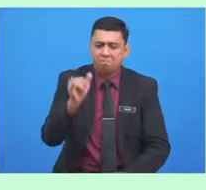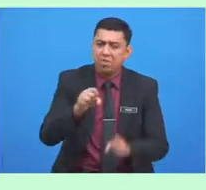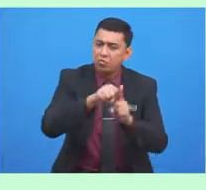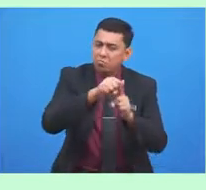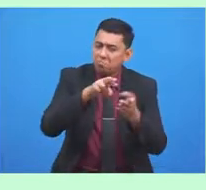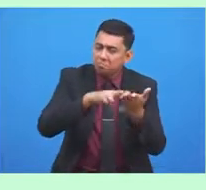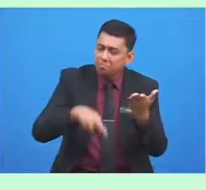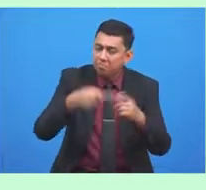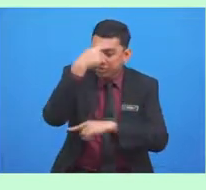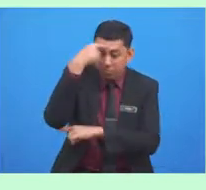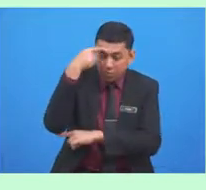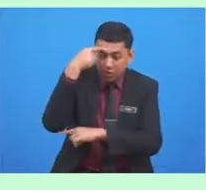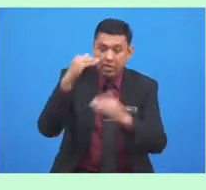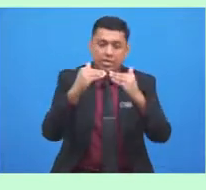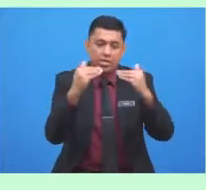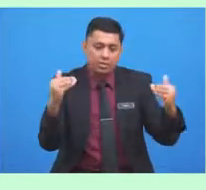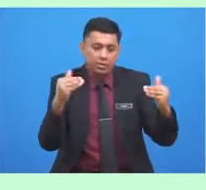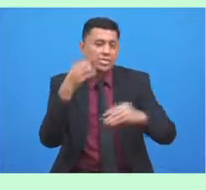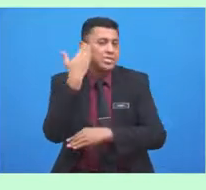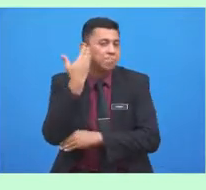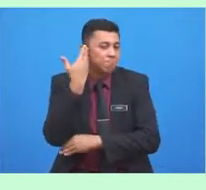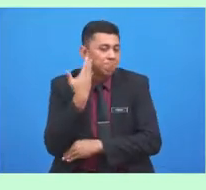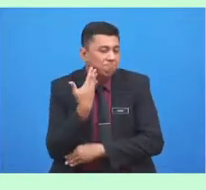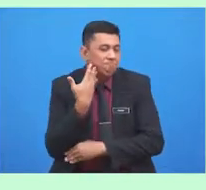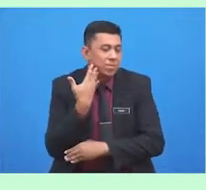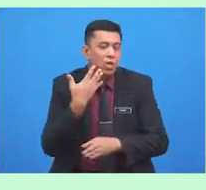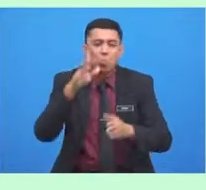menyebabkan kadar sejat peluhan akan berkurangan.